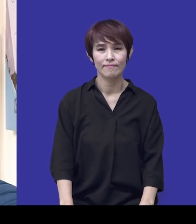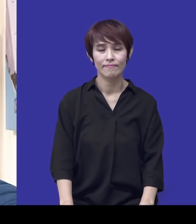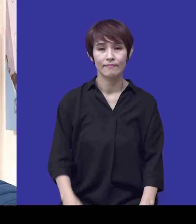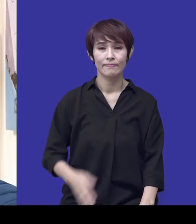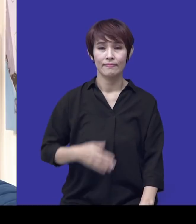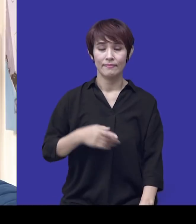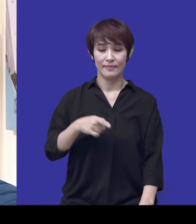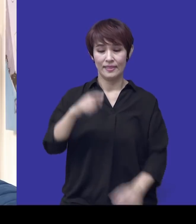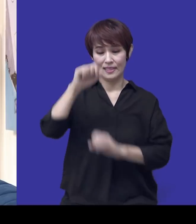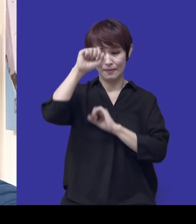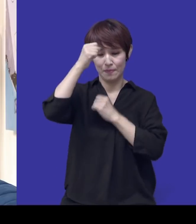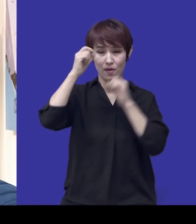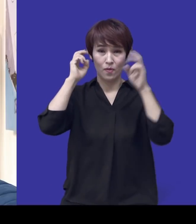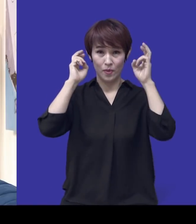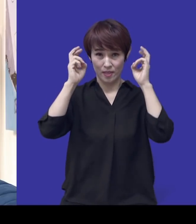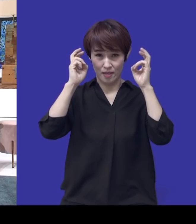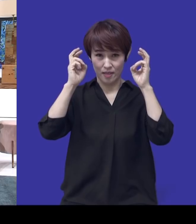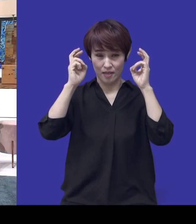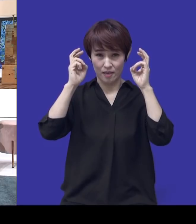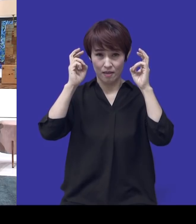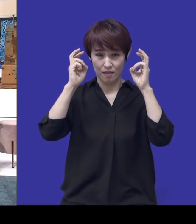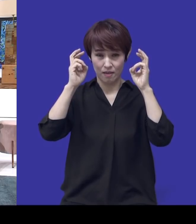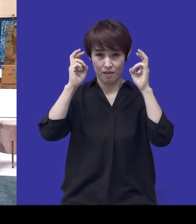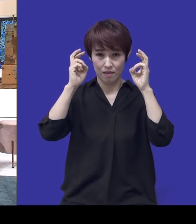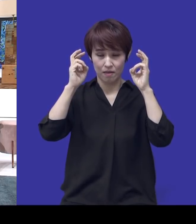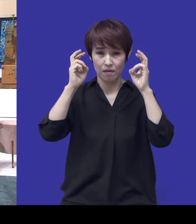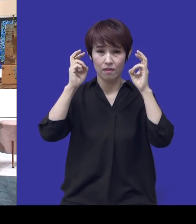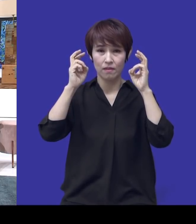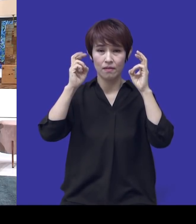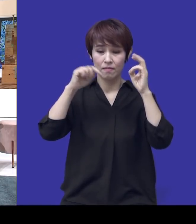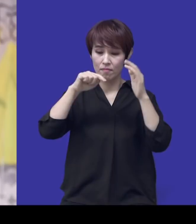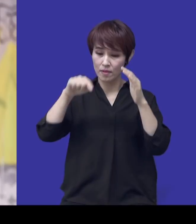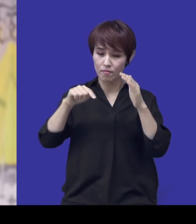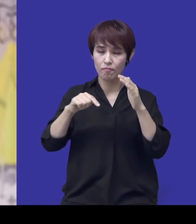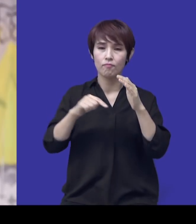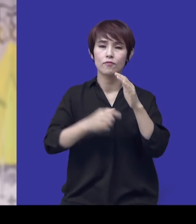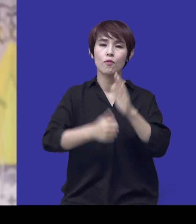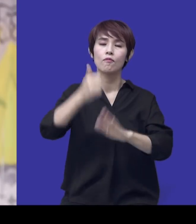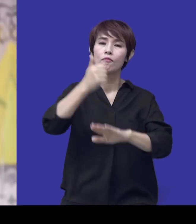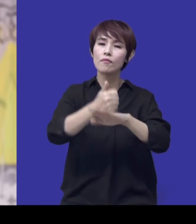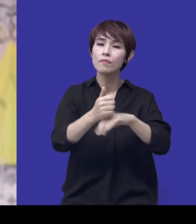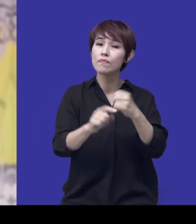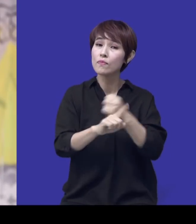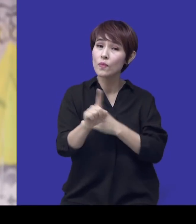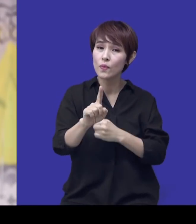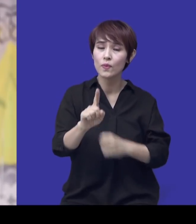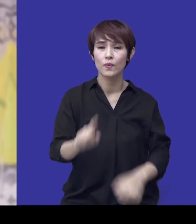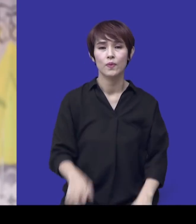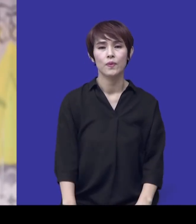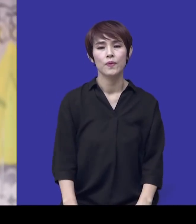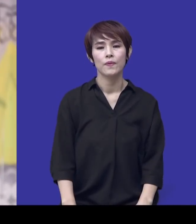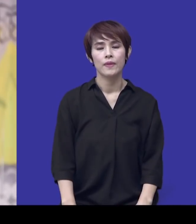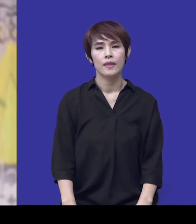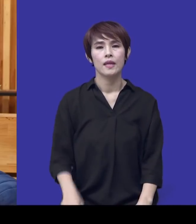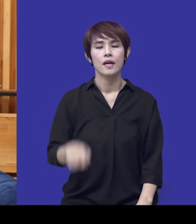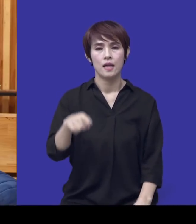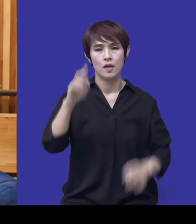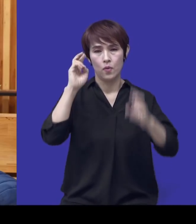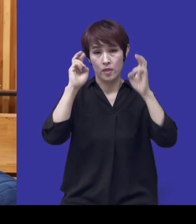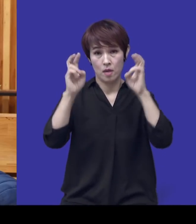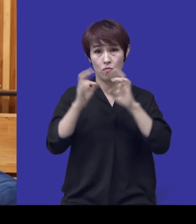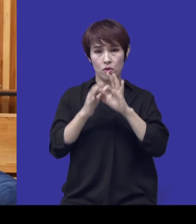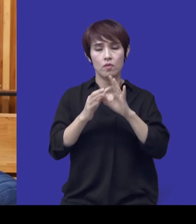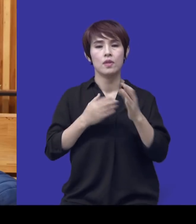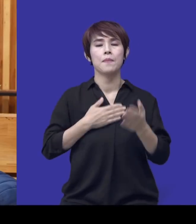LAR을 통해서 성공했다고 하는 지점은 뭐냐면 제가 LAR을 통해서 변화가 됐어요. 네.